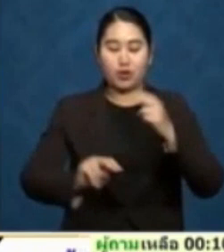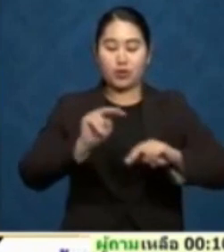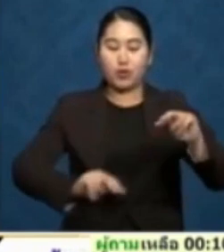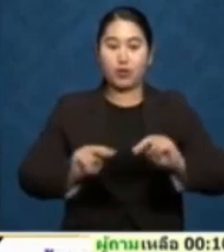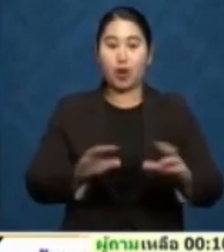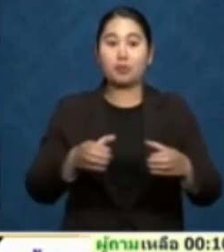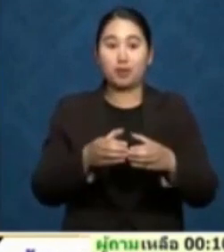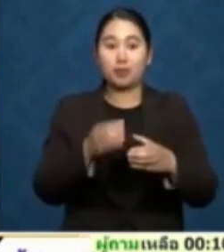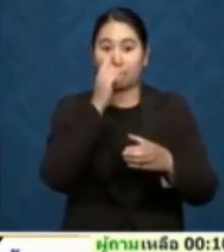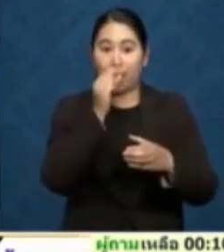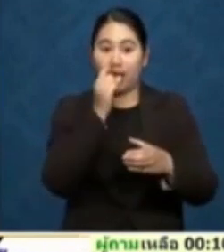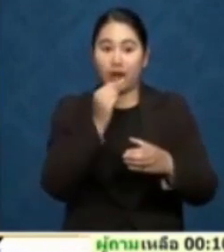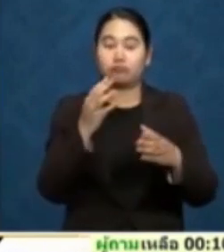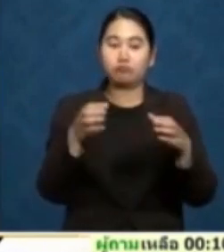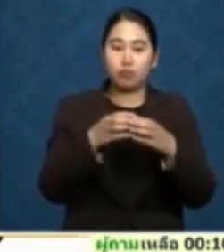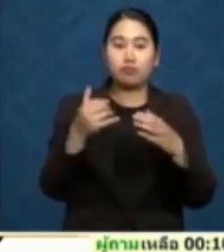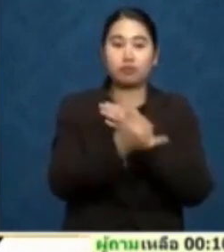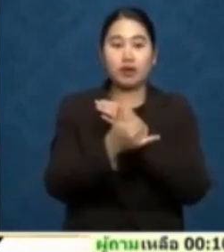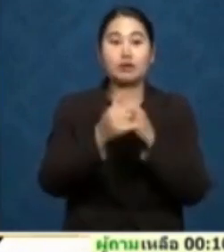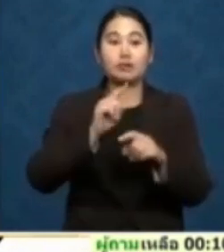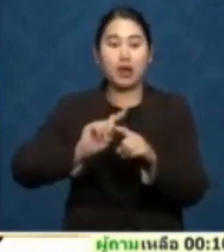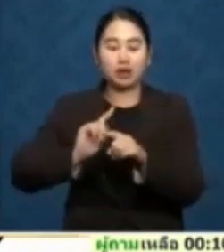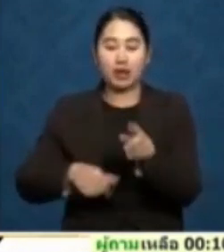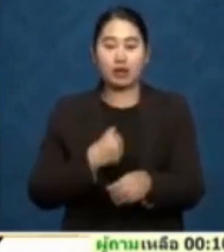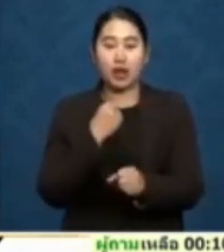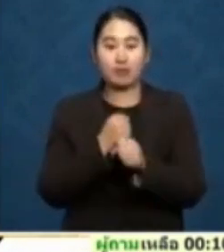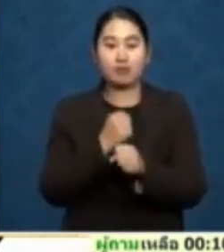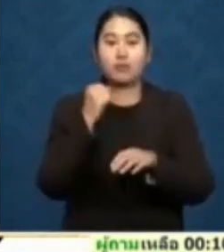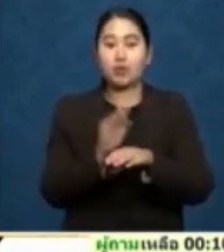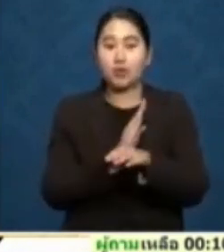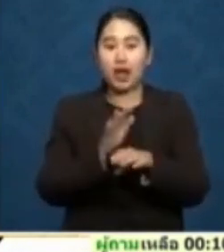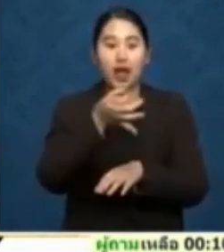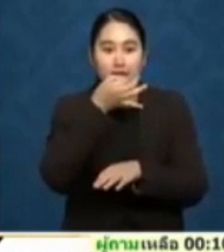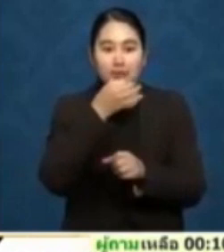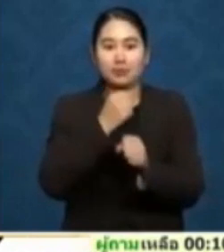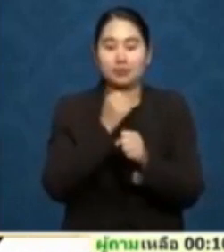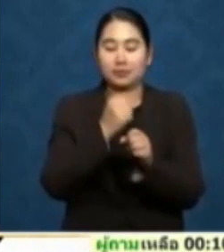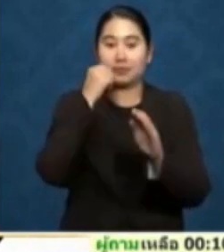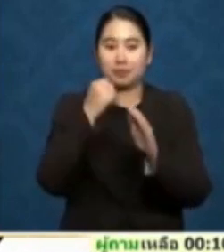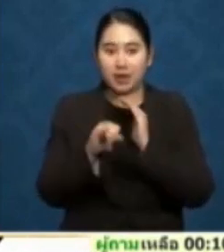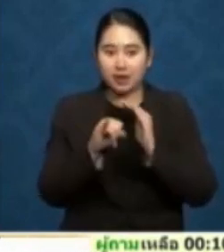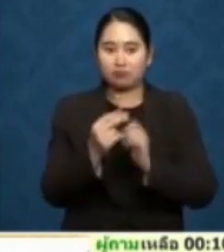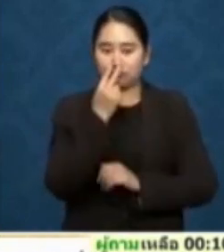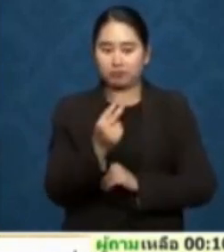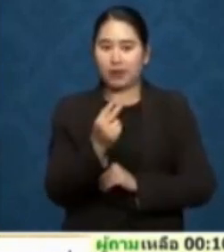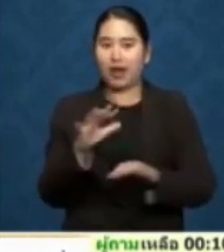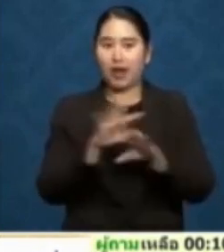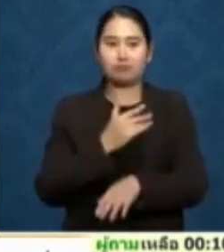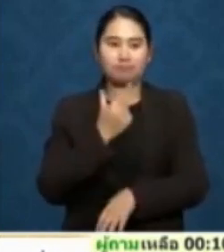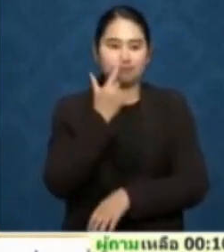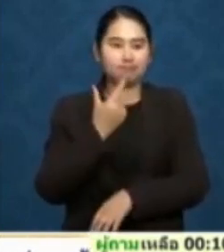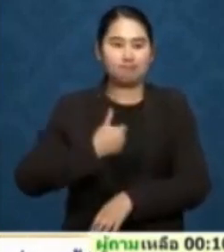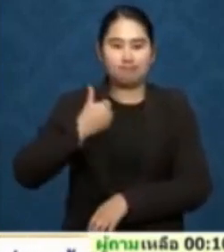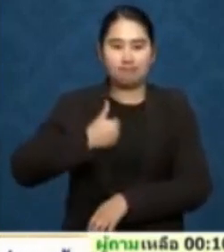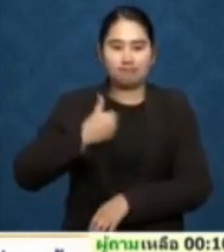พื้นที่หากพบว่ามีการประกอบอาชีพผิดกฎหมายหรือมีพฤติกรรมเข้าข่ายผู้มีอิทธิพลเป็นอัน